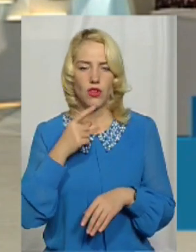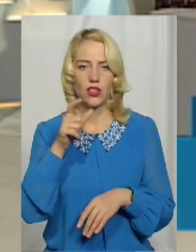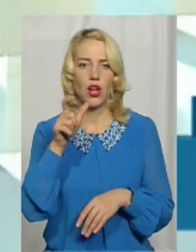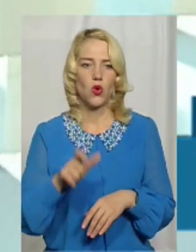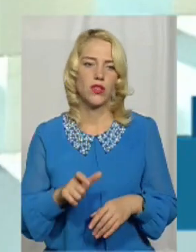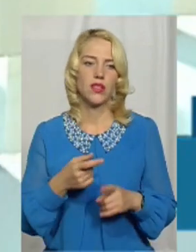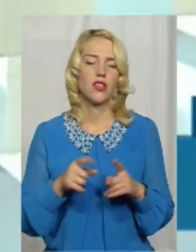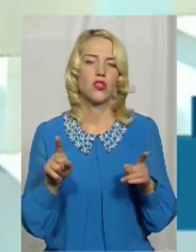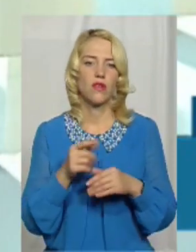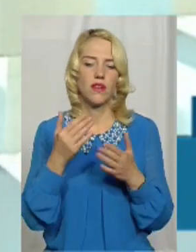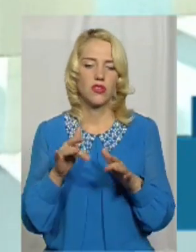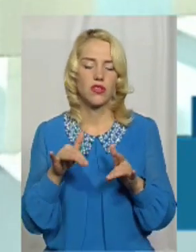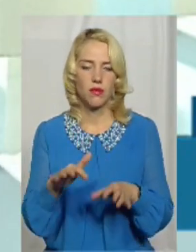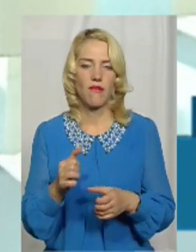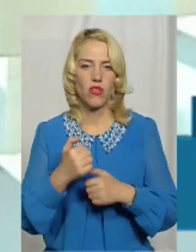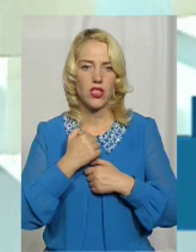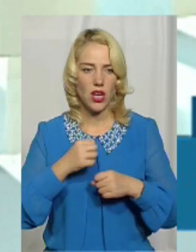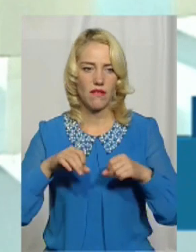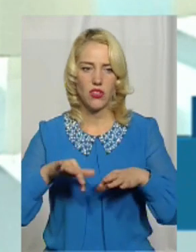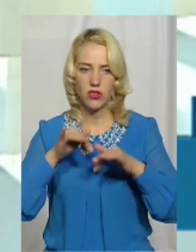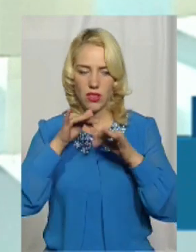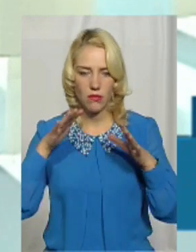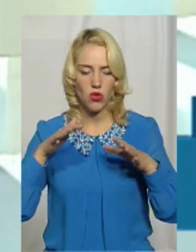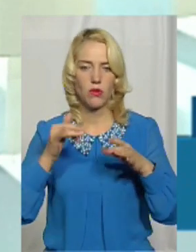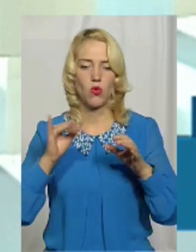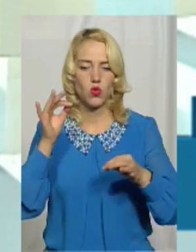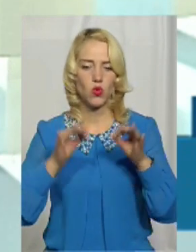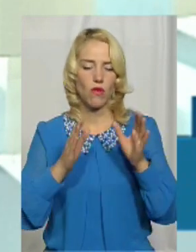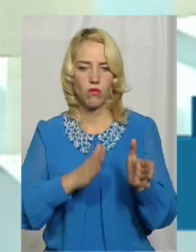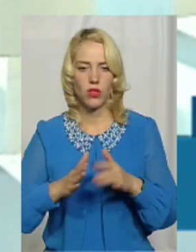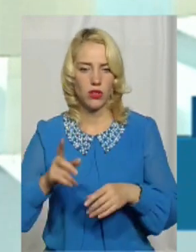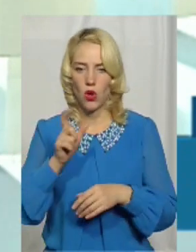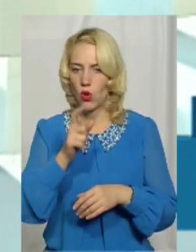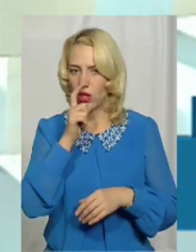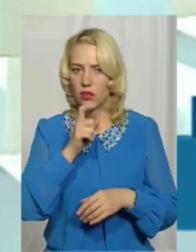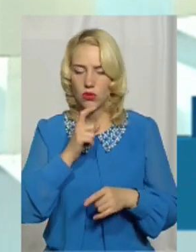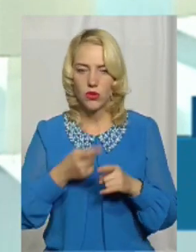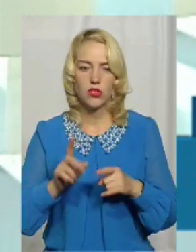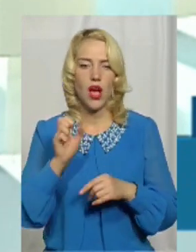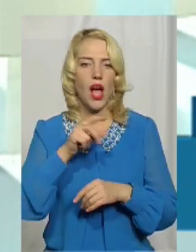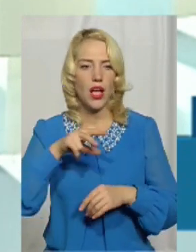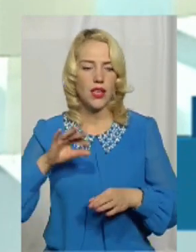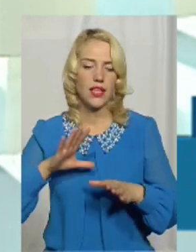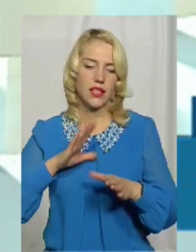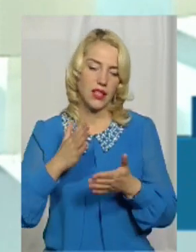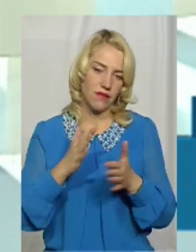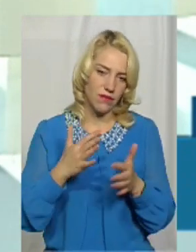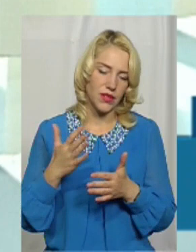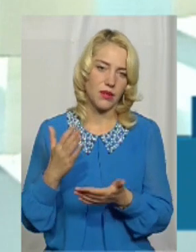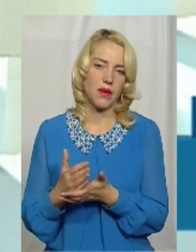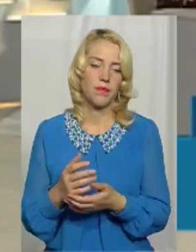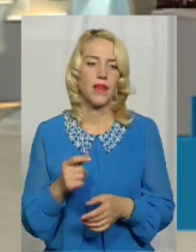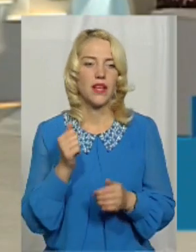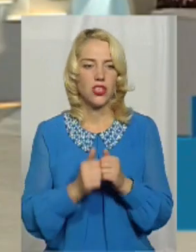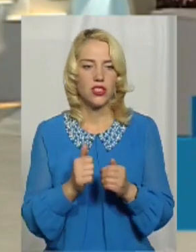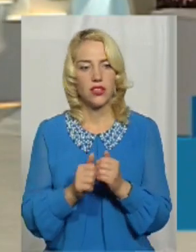людині, що вашу справу, на жаль, вирішити не можна в судовому порядку, не всі люди це розуміють, але такі випадки трапляються. От... Частіше